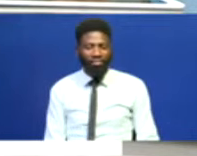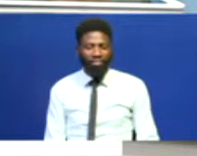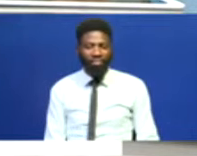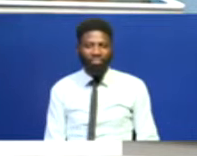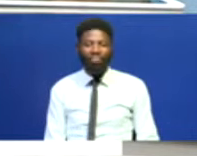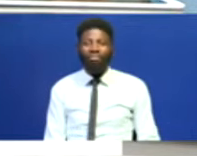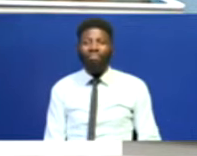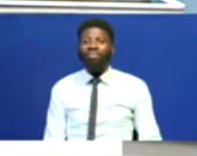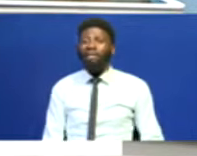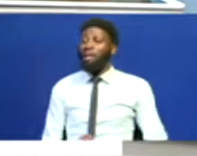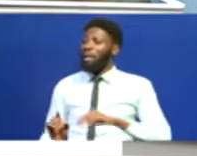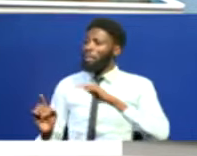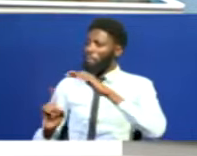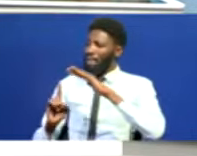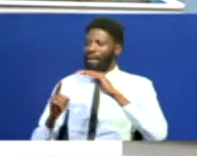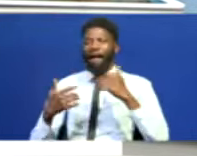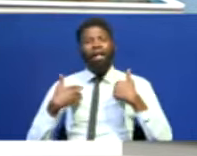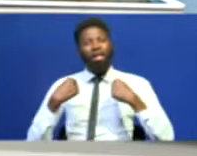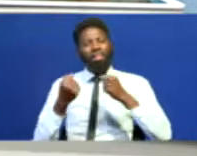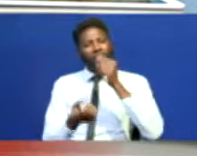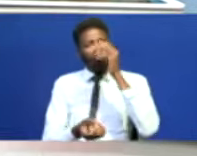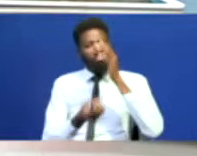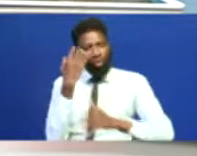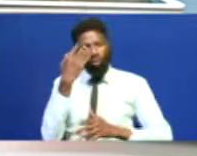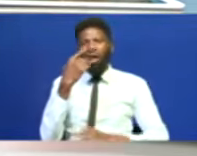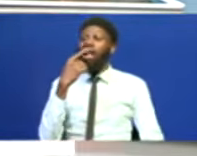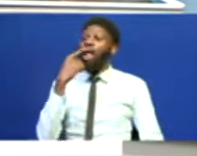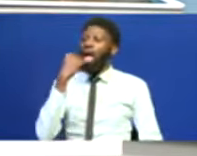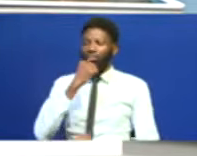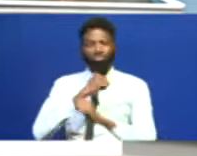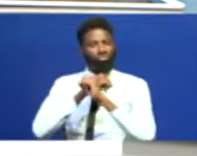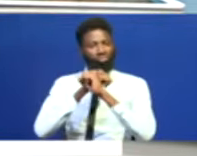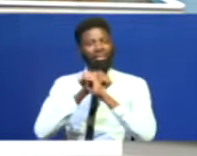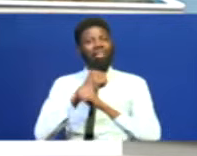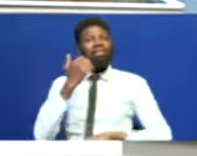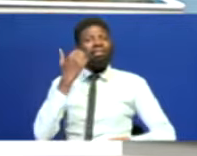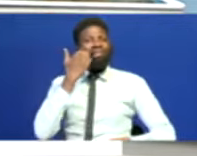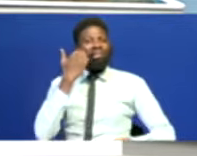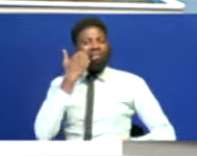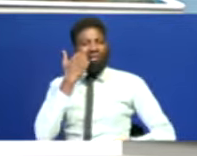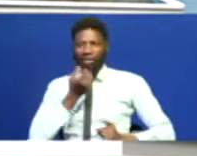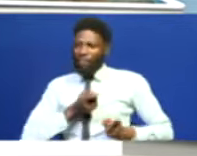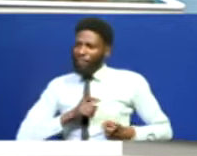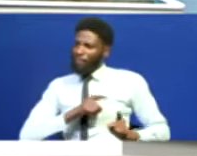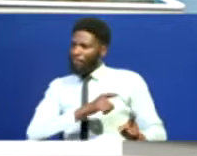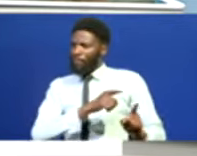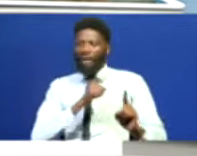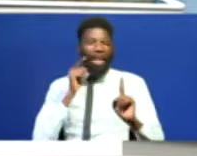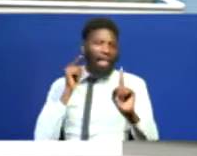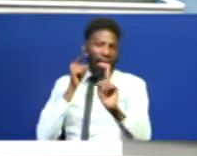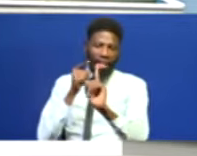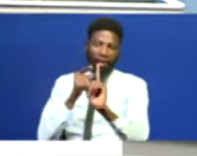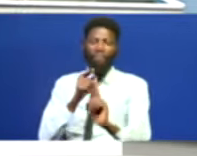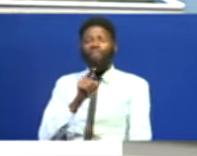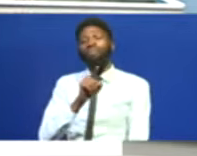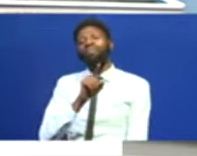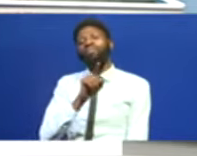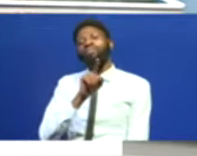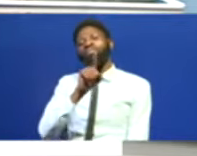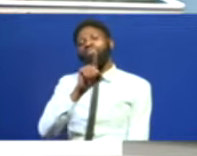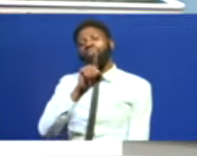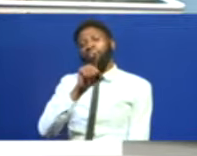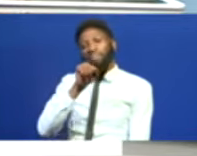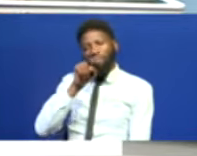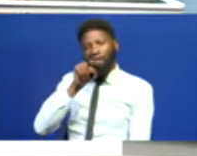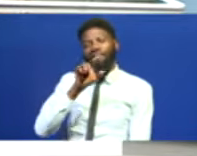Wizara ya afya imezindua kampeni ya chanjo dhidi ya ugonjwa wa kipindupindu inayolenga watoto milioni 1.5 wa umri wa zaidi ya